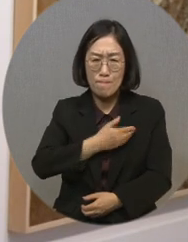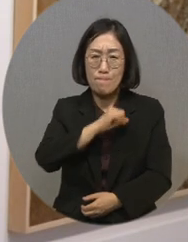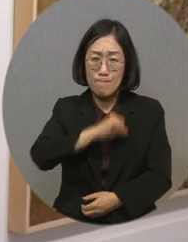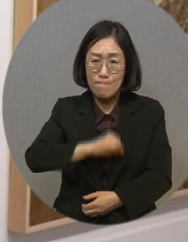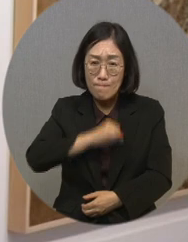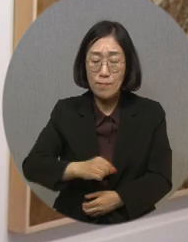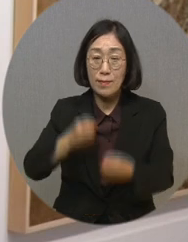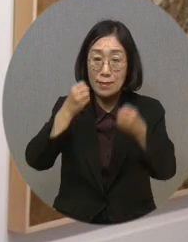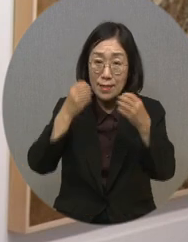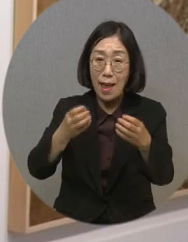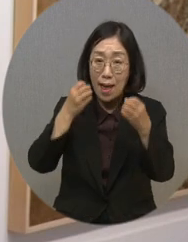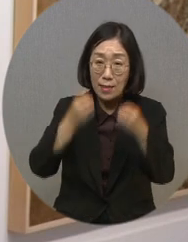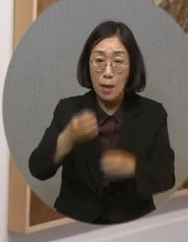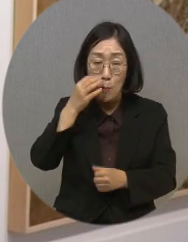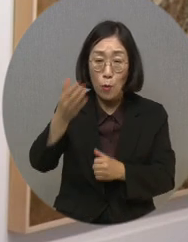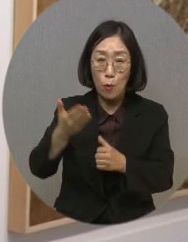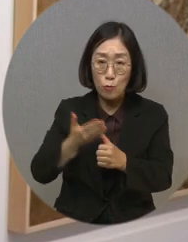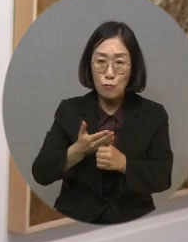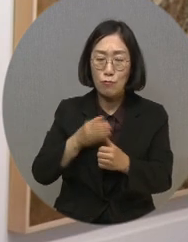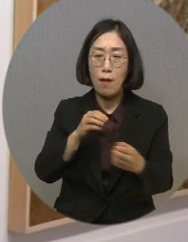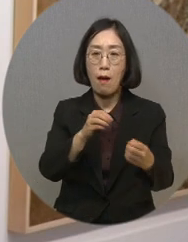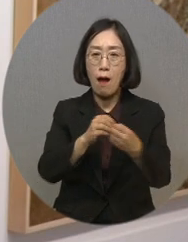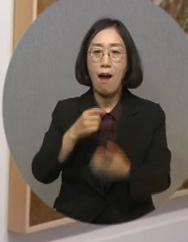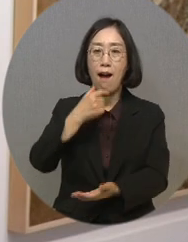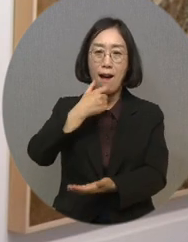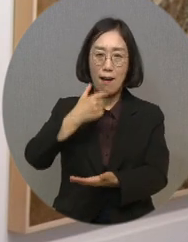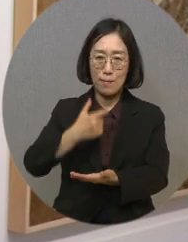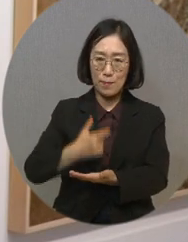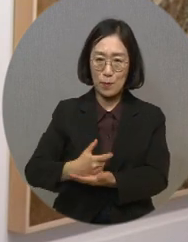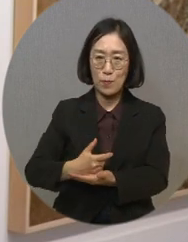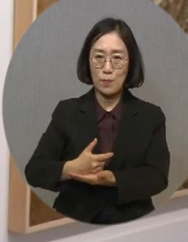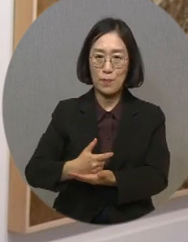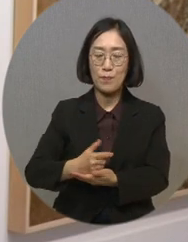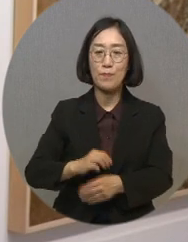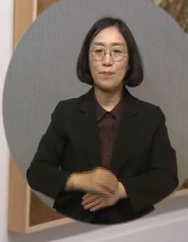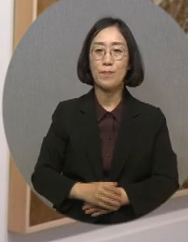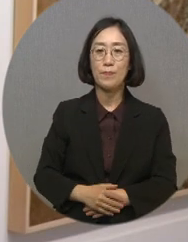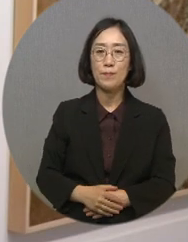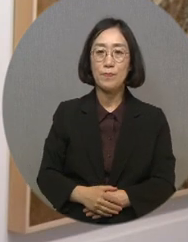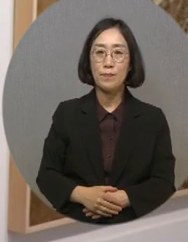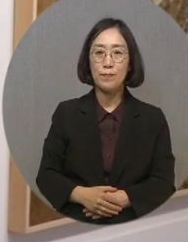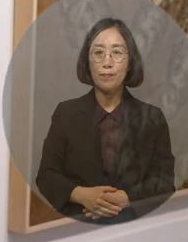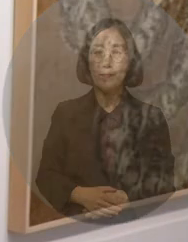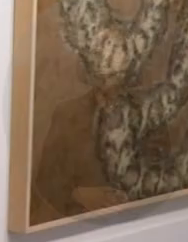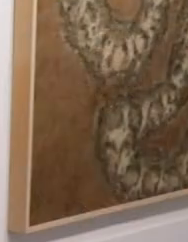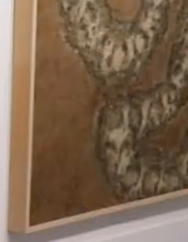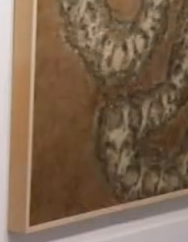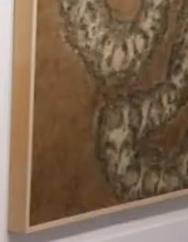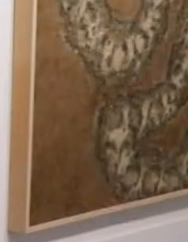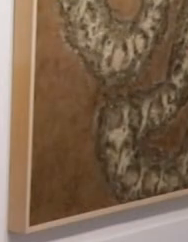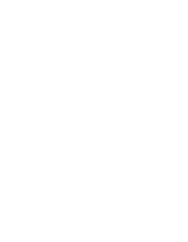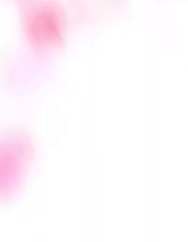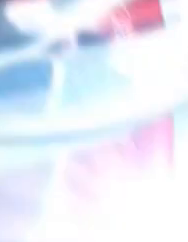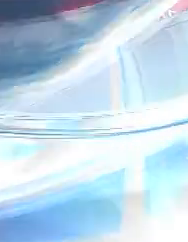새로운 항로를 개척한다는 감동을 선사합니다. 복지TV 뉴스 유재인입니다.